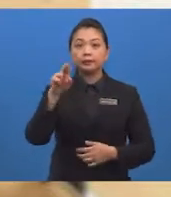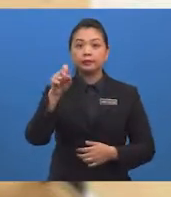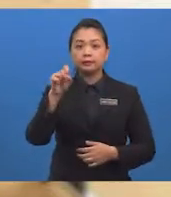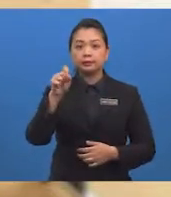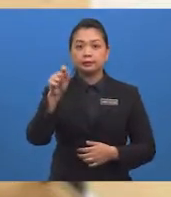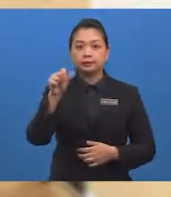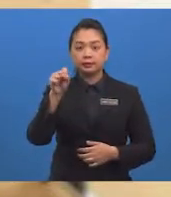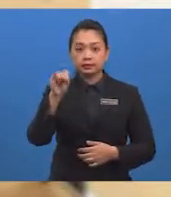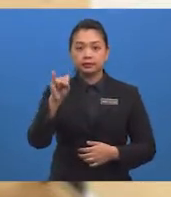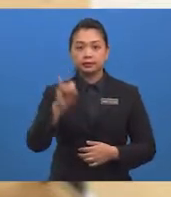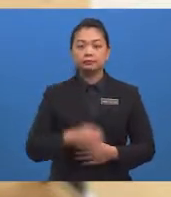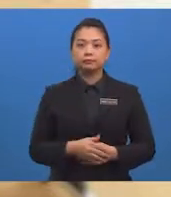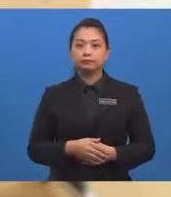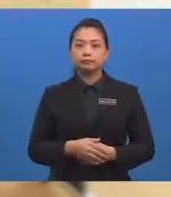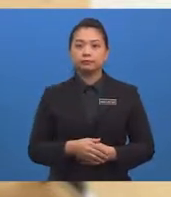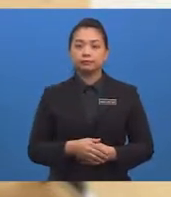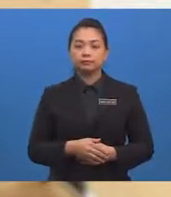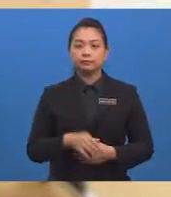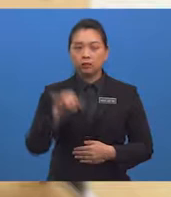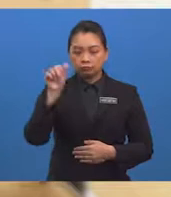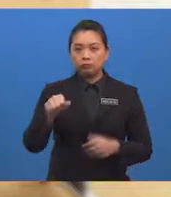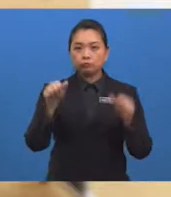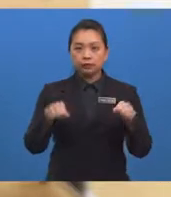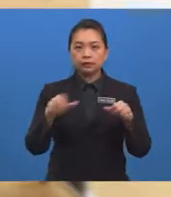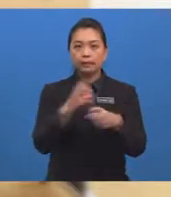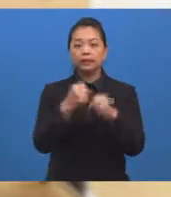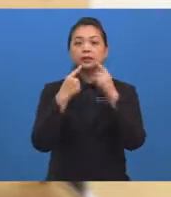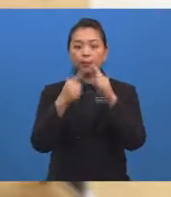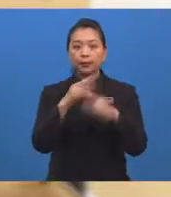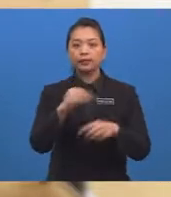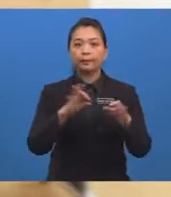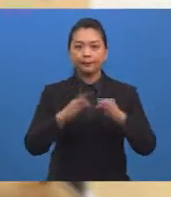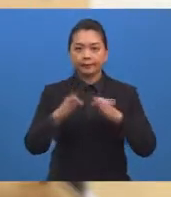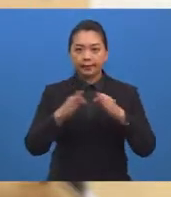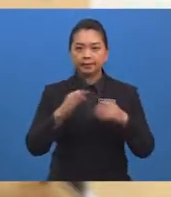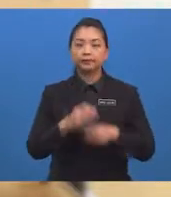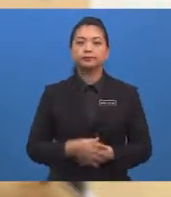yang berhak untuk mendapat jawapan dan penjelasan.